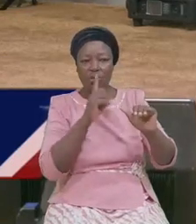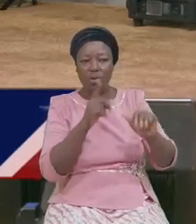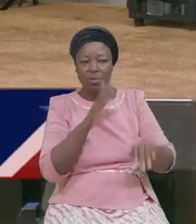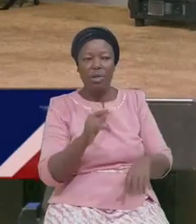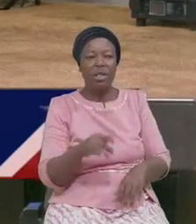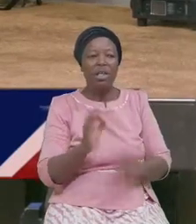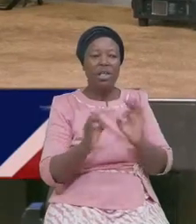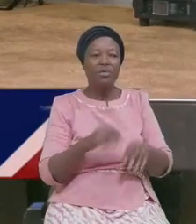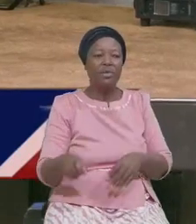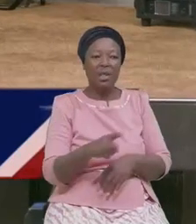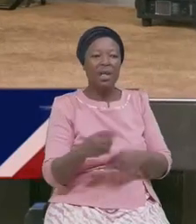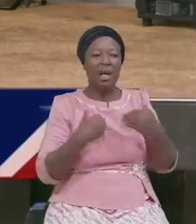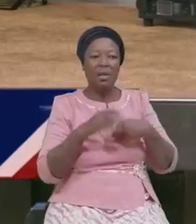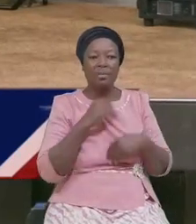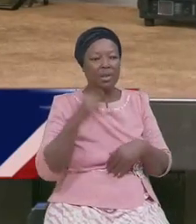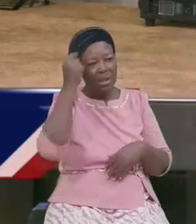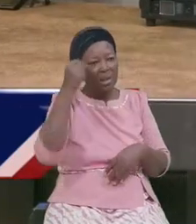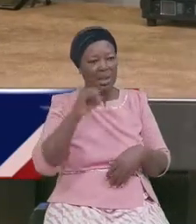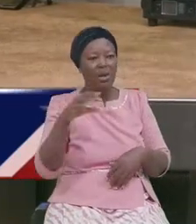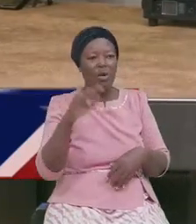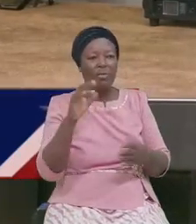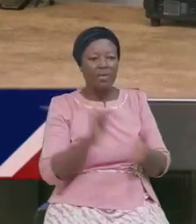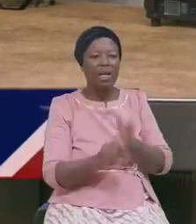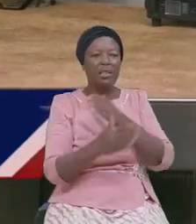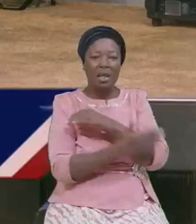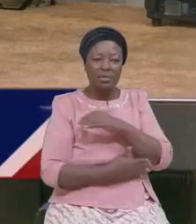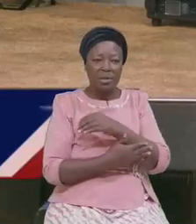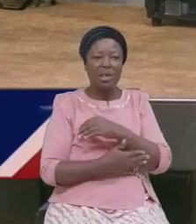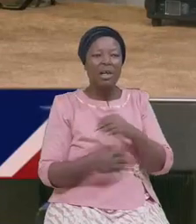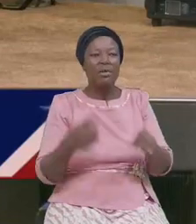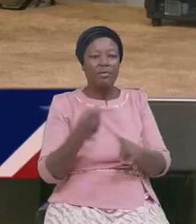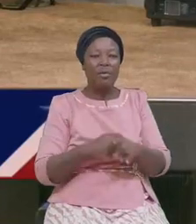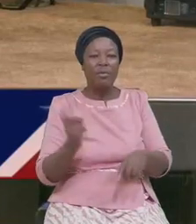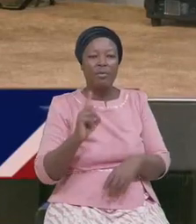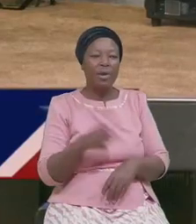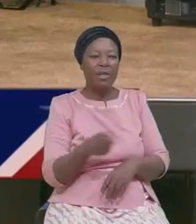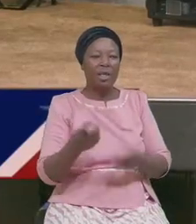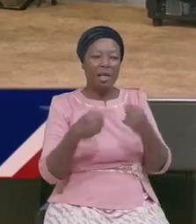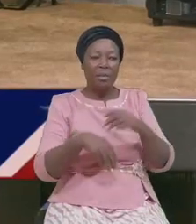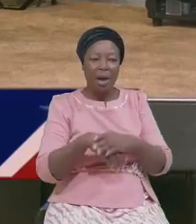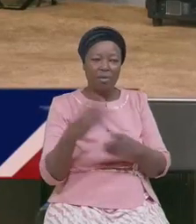S'ils avaient eu en vue celle d'où ils étaient sortis,